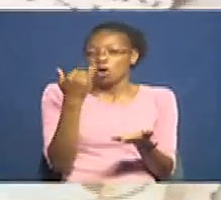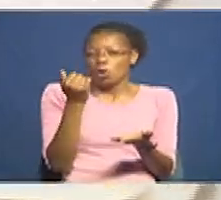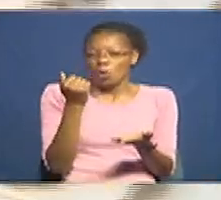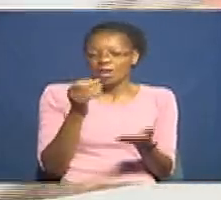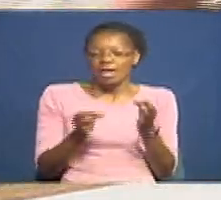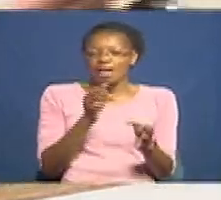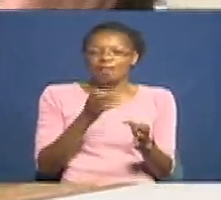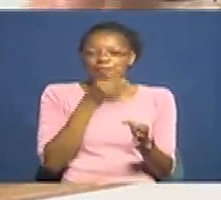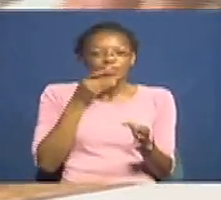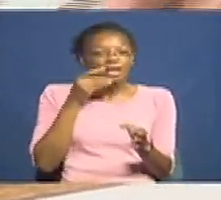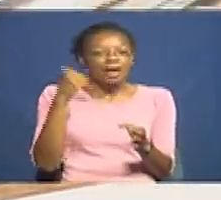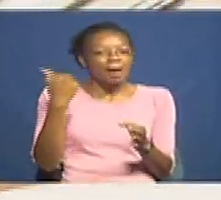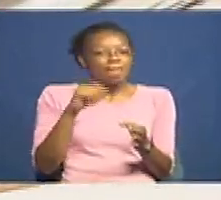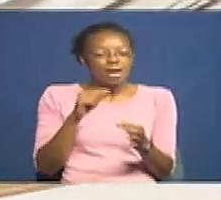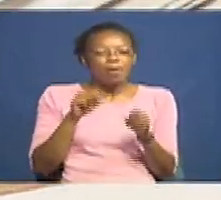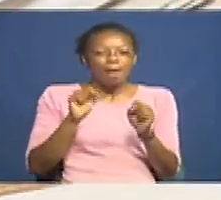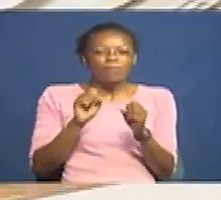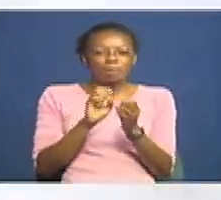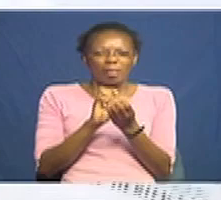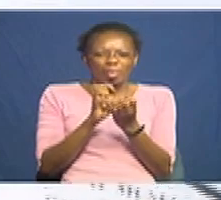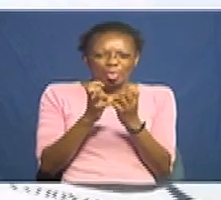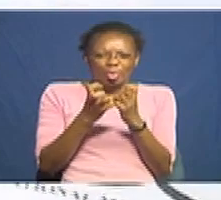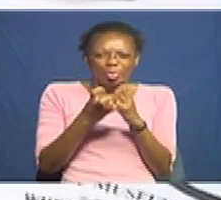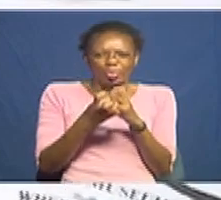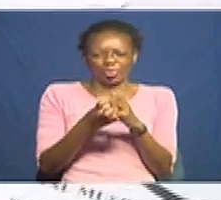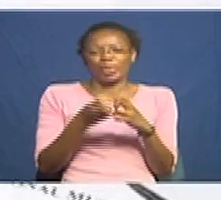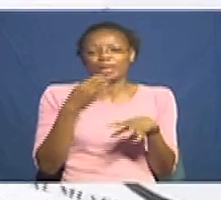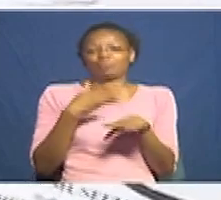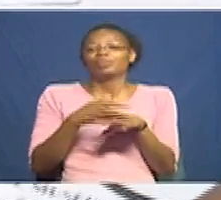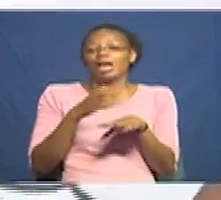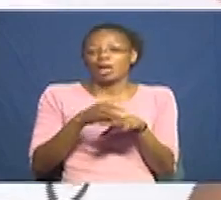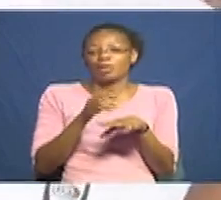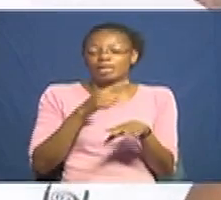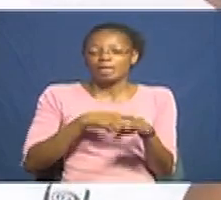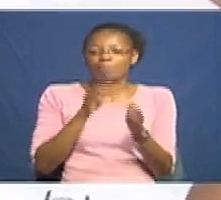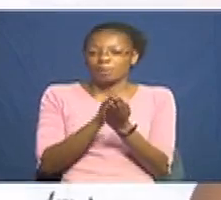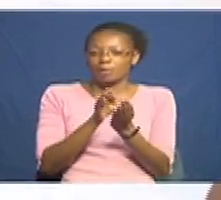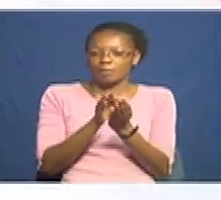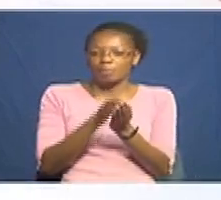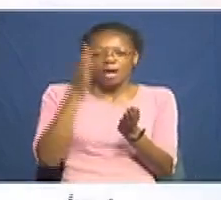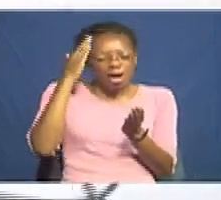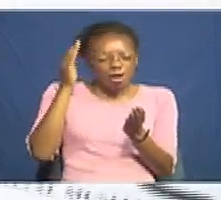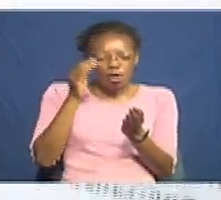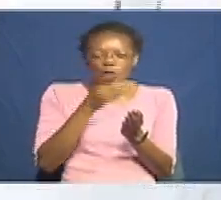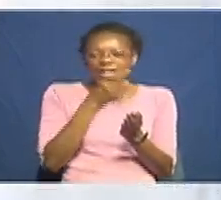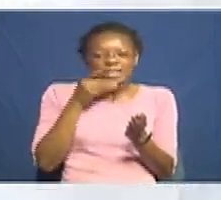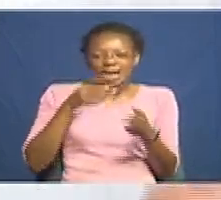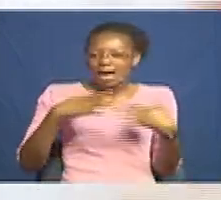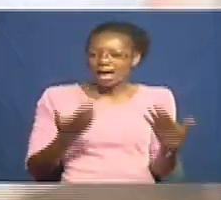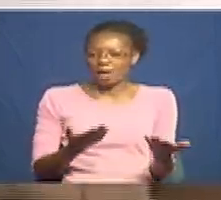umekauka? Nina angalia naona kuwa kama ni